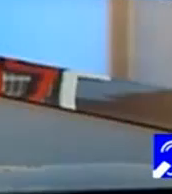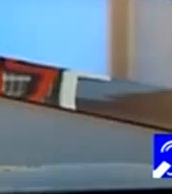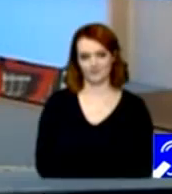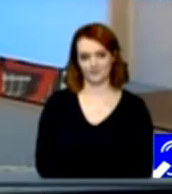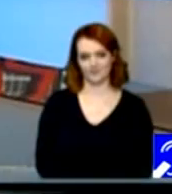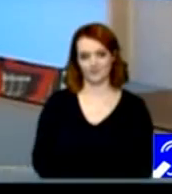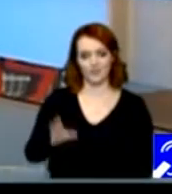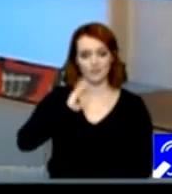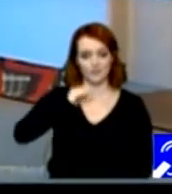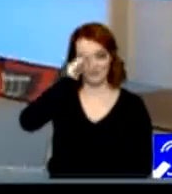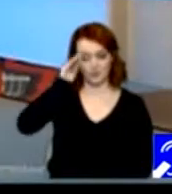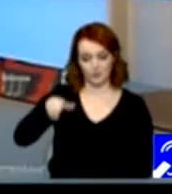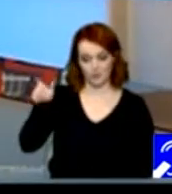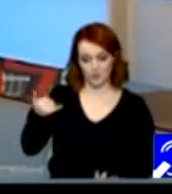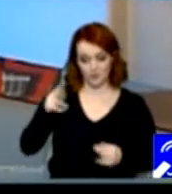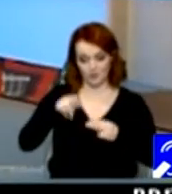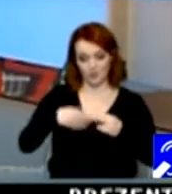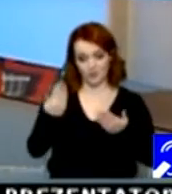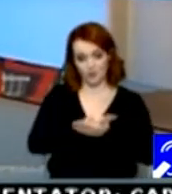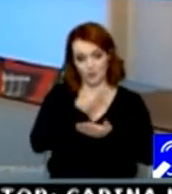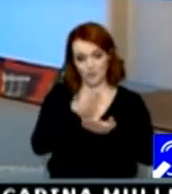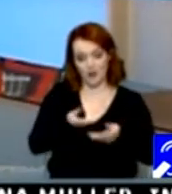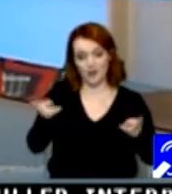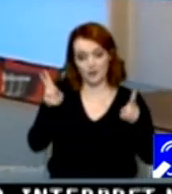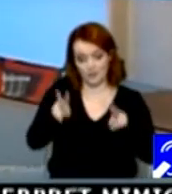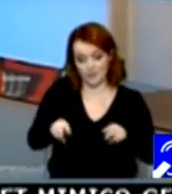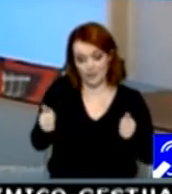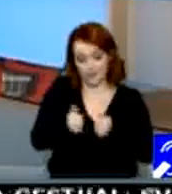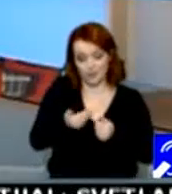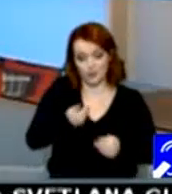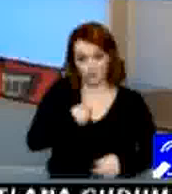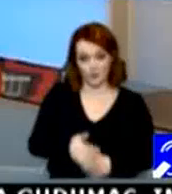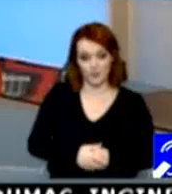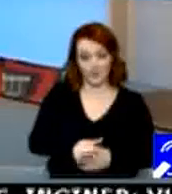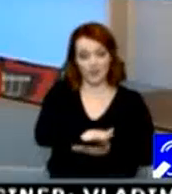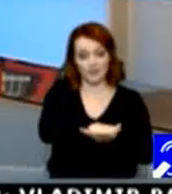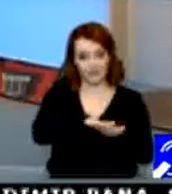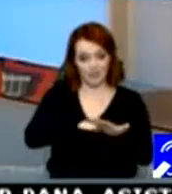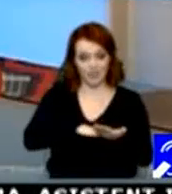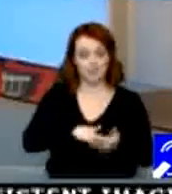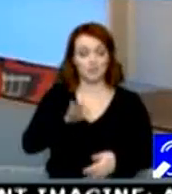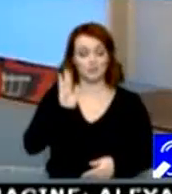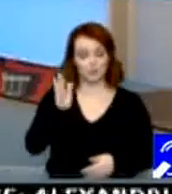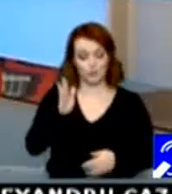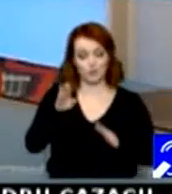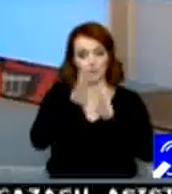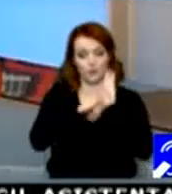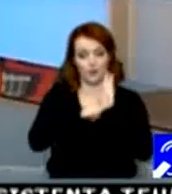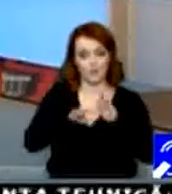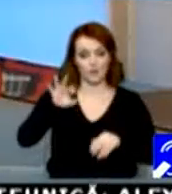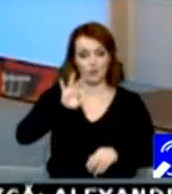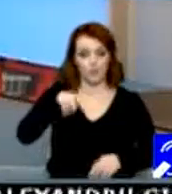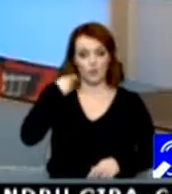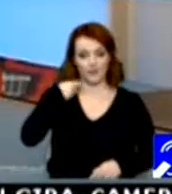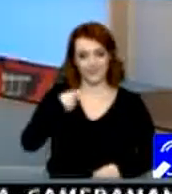psam erou domnilor de la Jurnalul a ajuns la final rămâneți cu întrebare Moldova Unde în câteva minute începe emisiunea punctul pe azi Eu